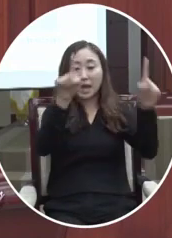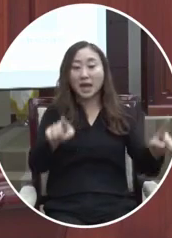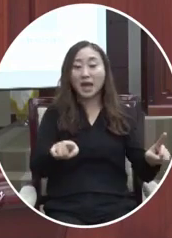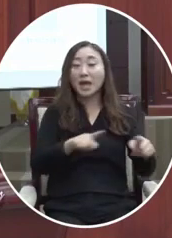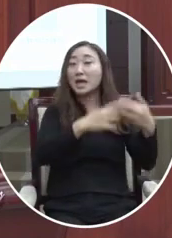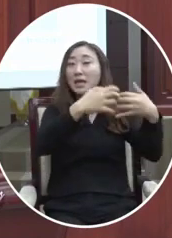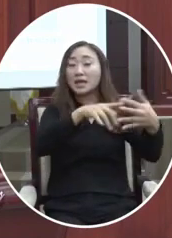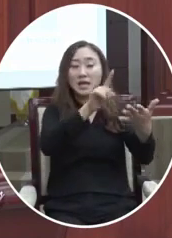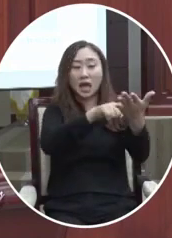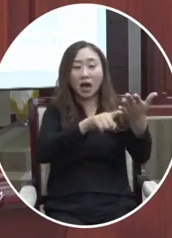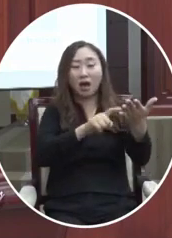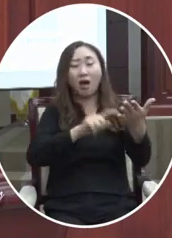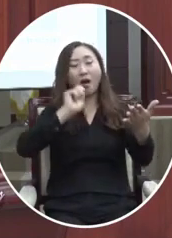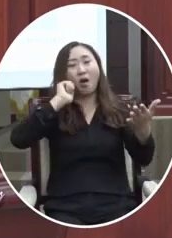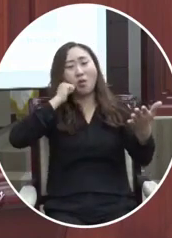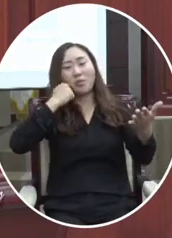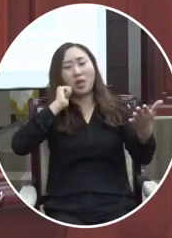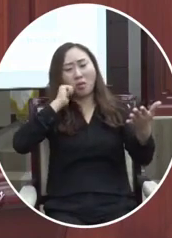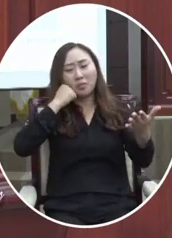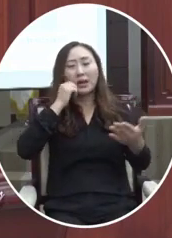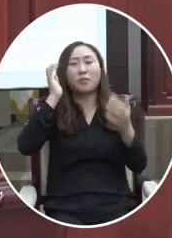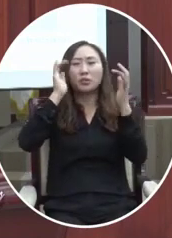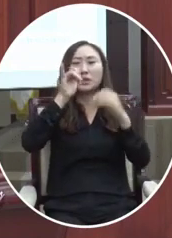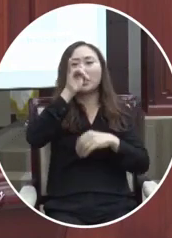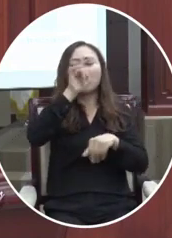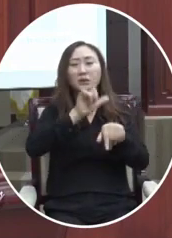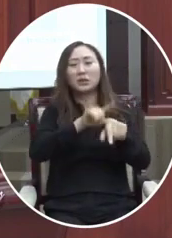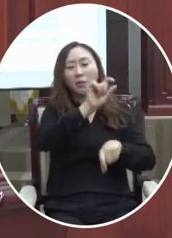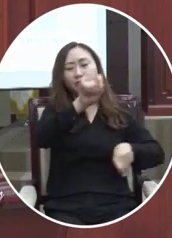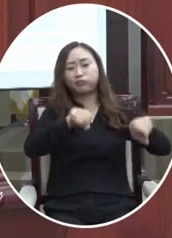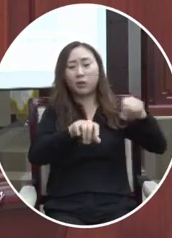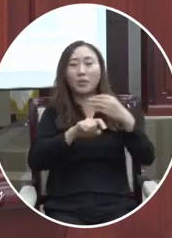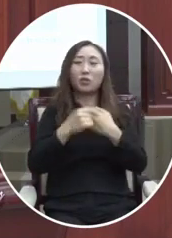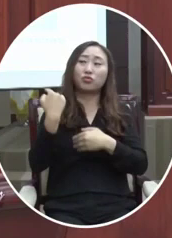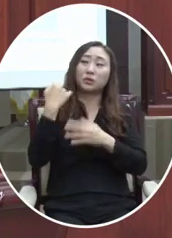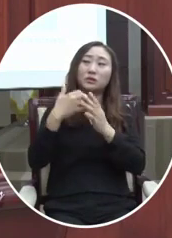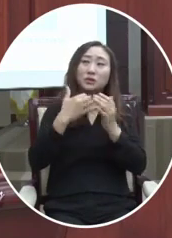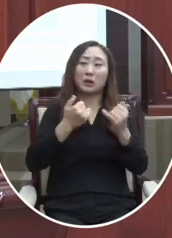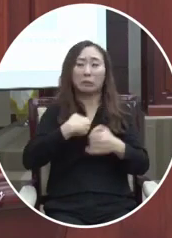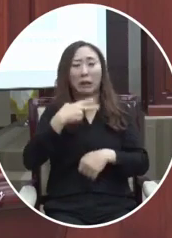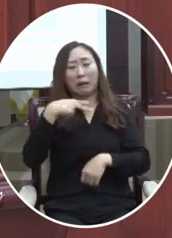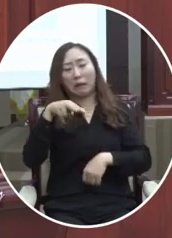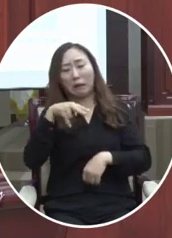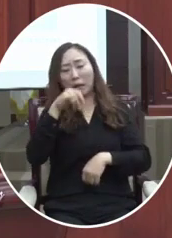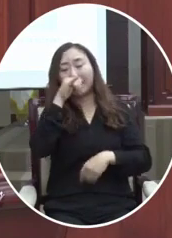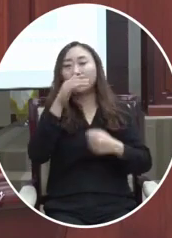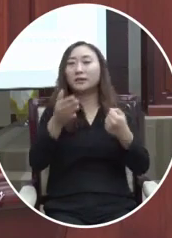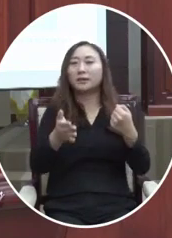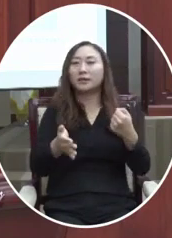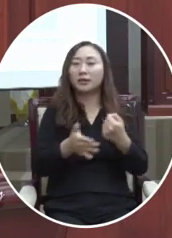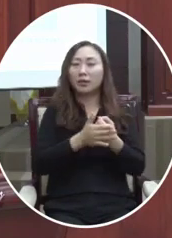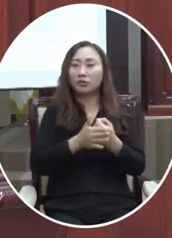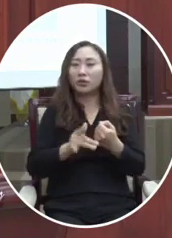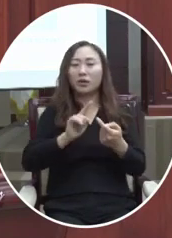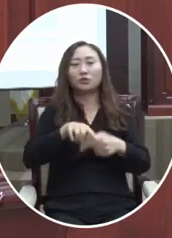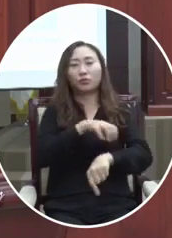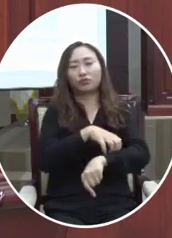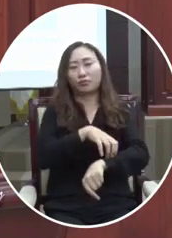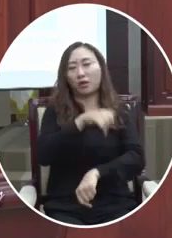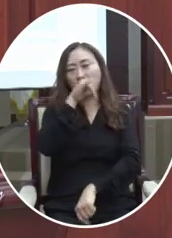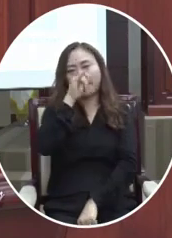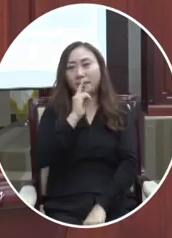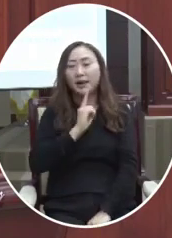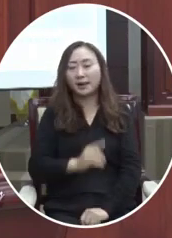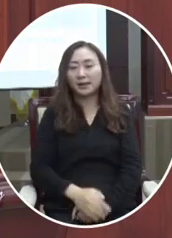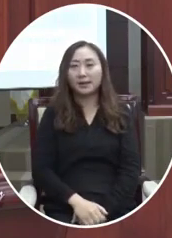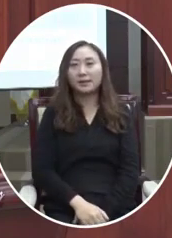키오스크 사용을 복잡하고 어렵다고 느끼며 시간이 지연되면 주위 사람들의 시선이 무언의 압박으로 느껴져서